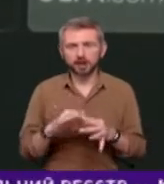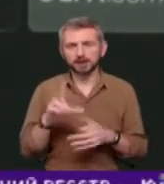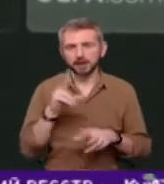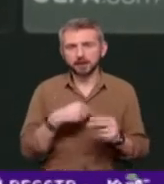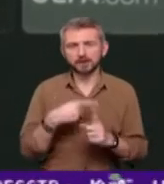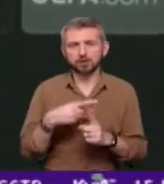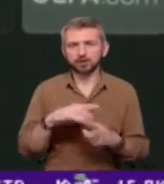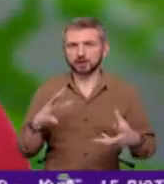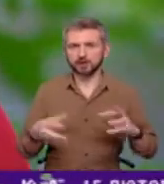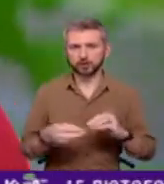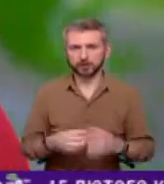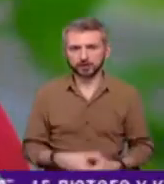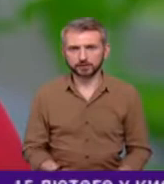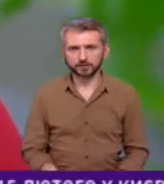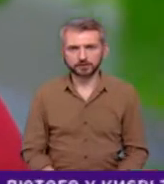результат.